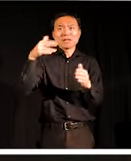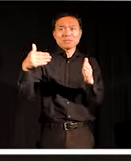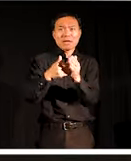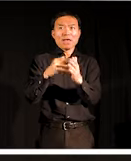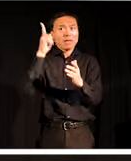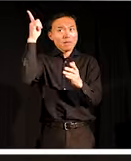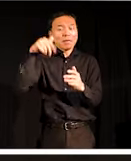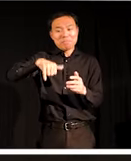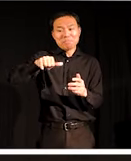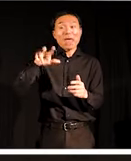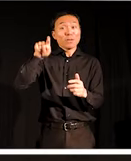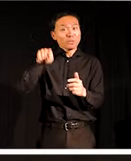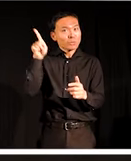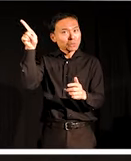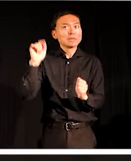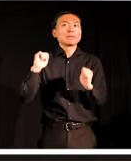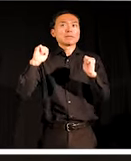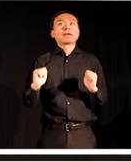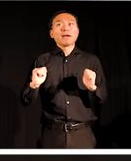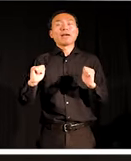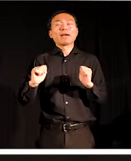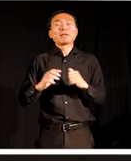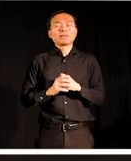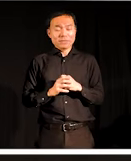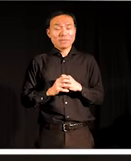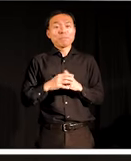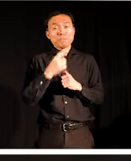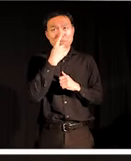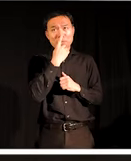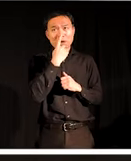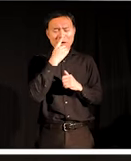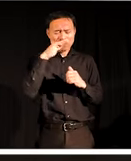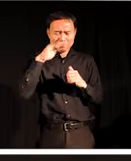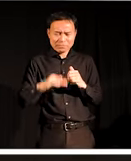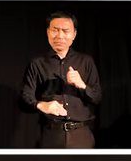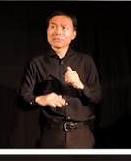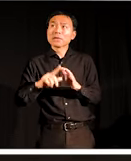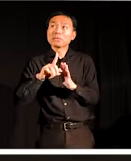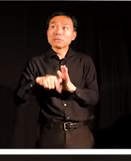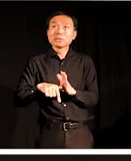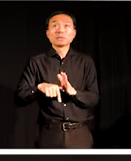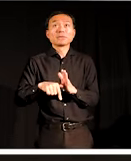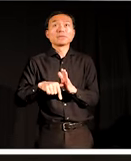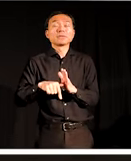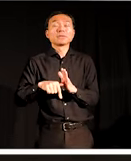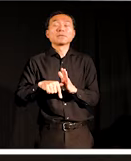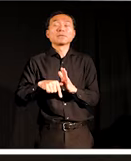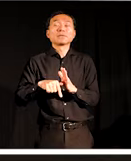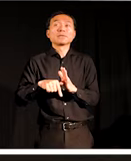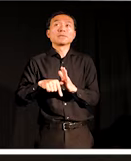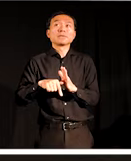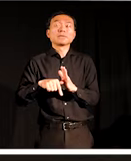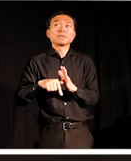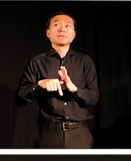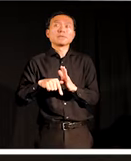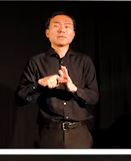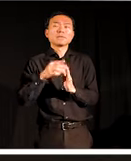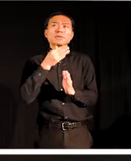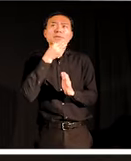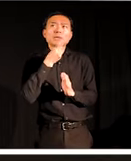もあのそうだね僕は本当子供の時にえ本当